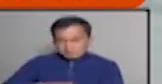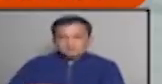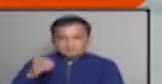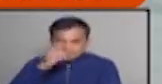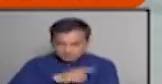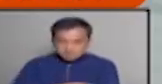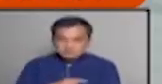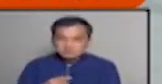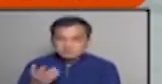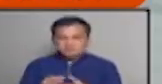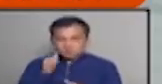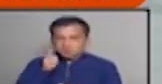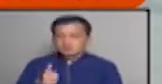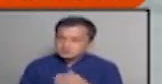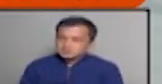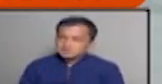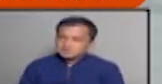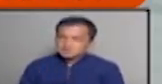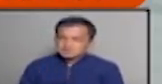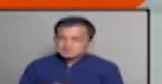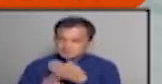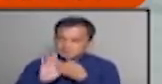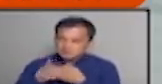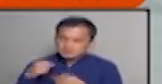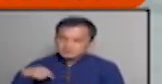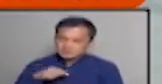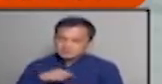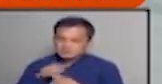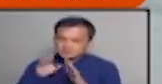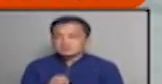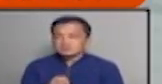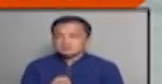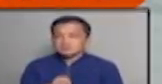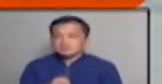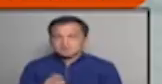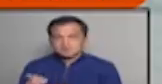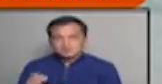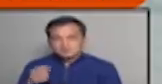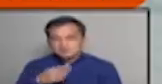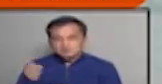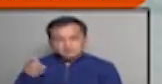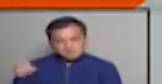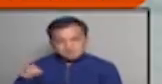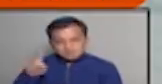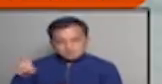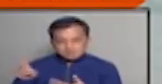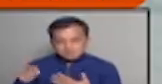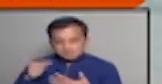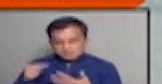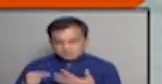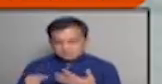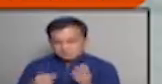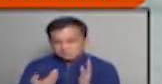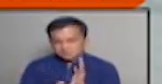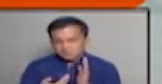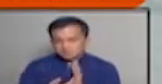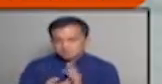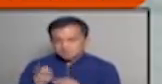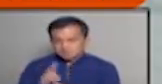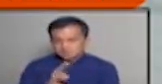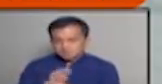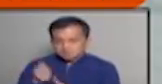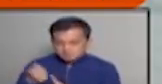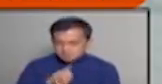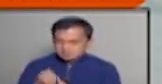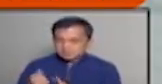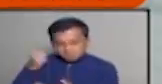yung araw o maari bukas po. Sir, mabalik tayo doon sa crime scene. Nakuha niyo ba yung mga ebidensya na ginamit sa pananakit sa bata